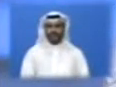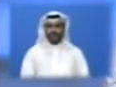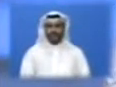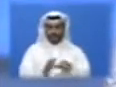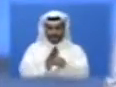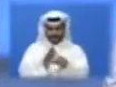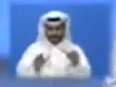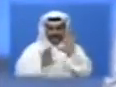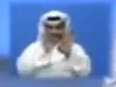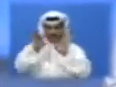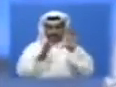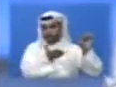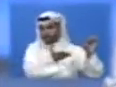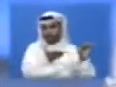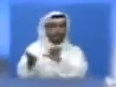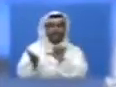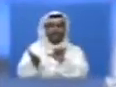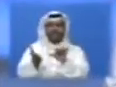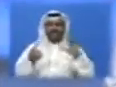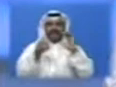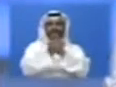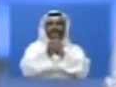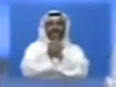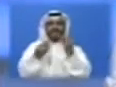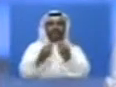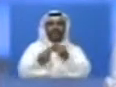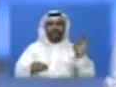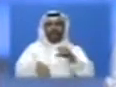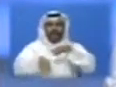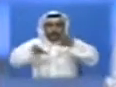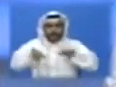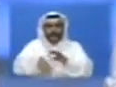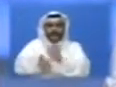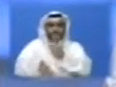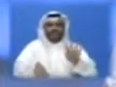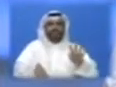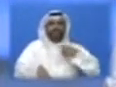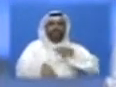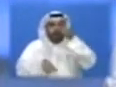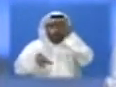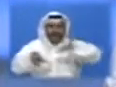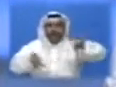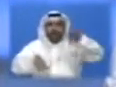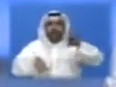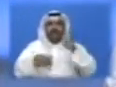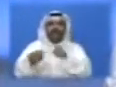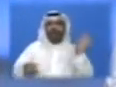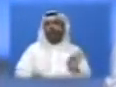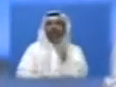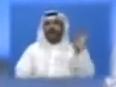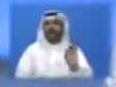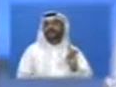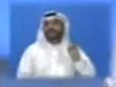بدأ وفد مجموعة الصداقة البرلمانية الخامسة في مجلس الأمة زيارة رسمية اليوم إلى